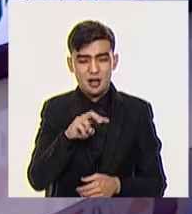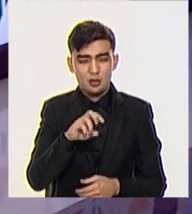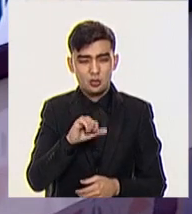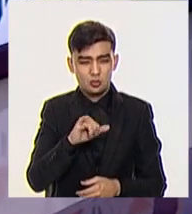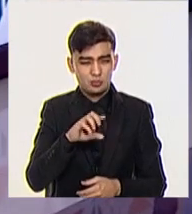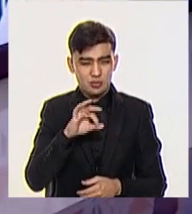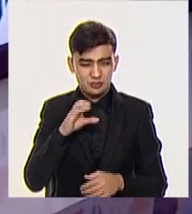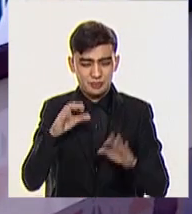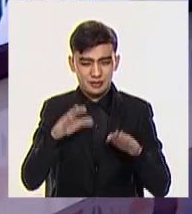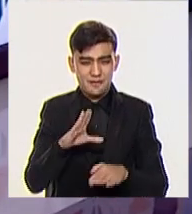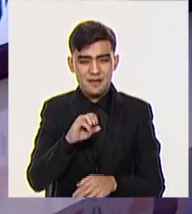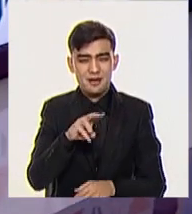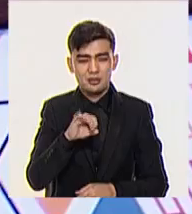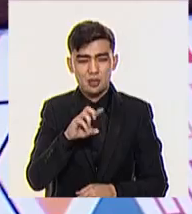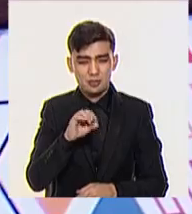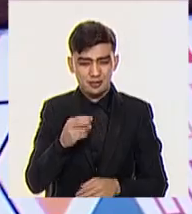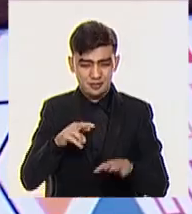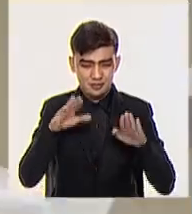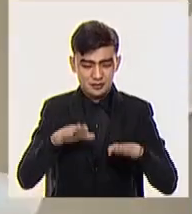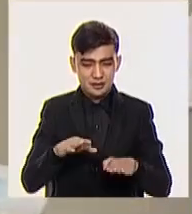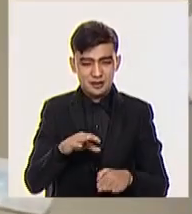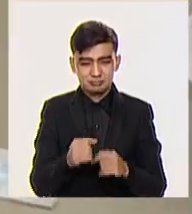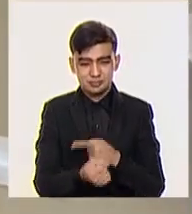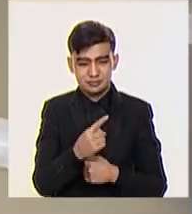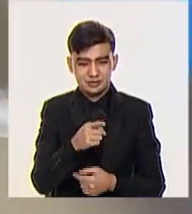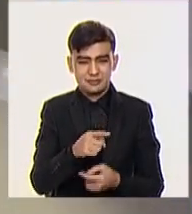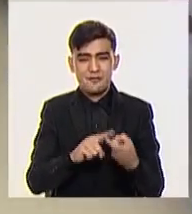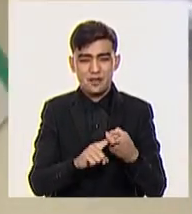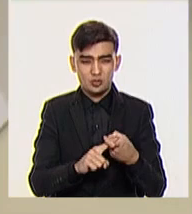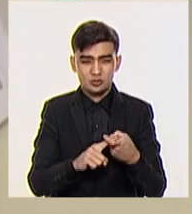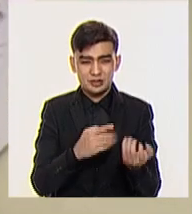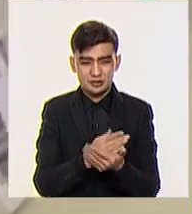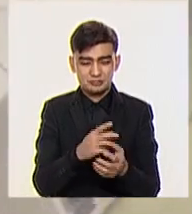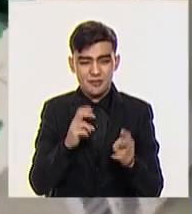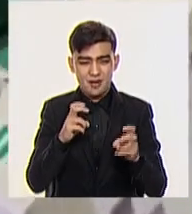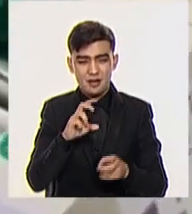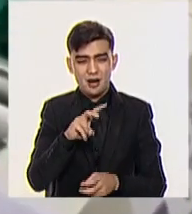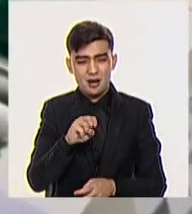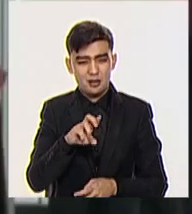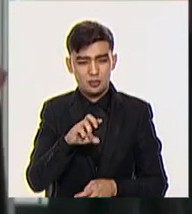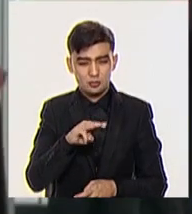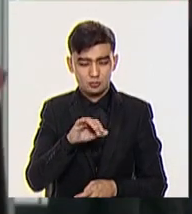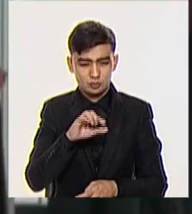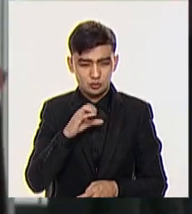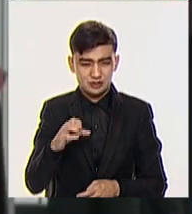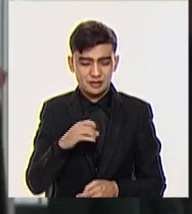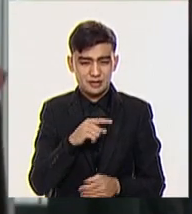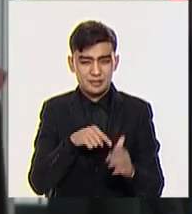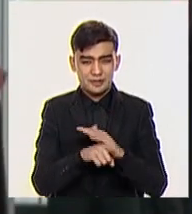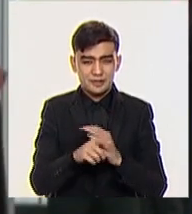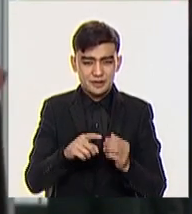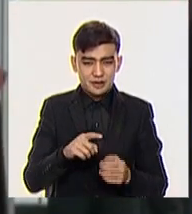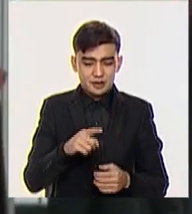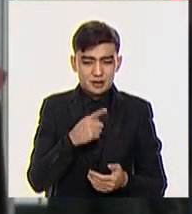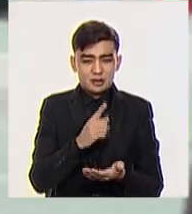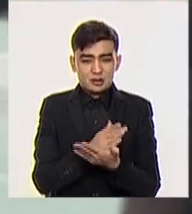варианту, найденному в Великобритании. Вероятнее всего, вирус, получивший название «Колумбус», возник из британского штамма. Однако